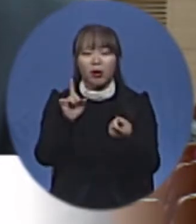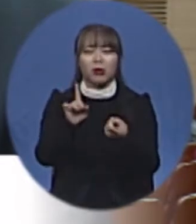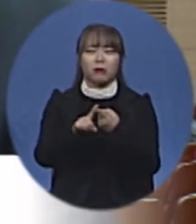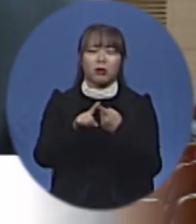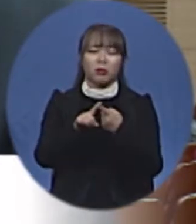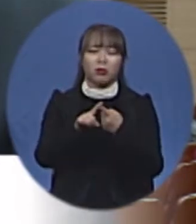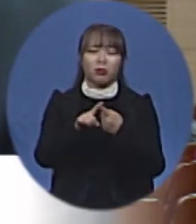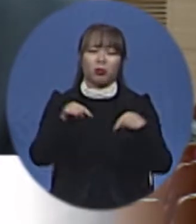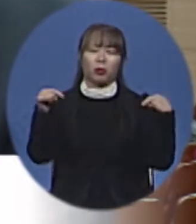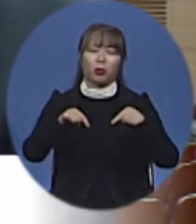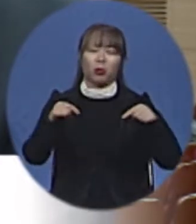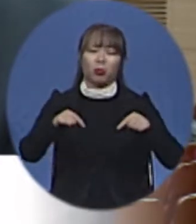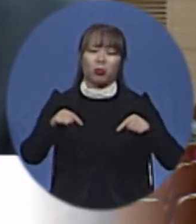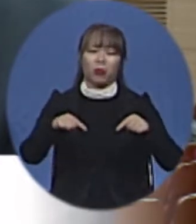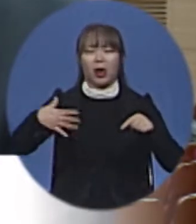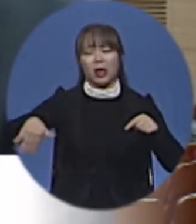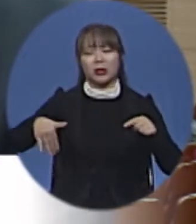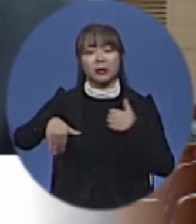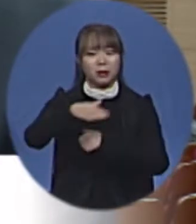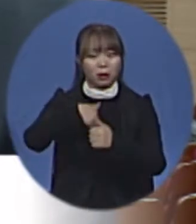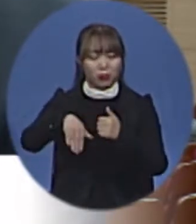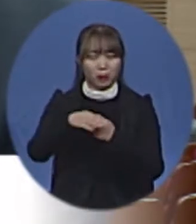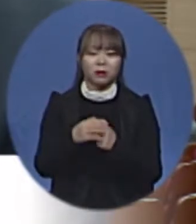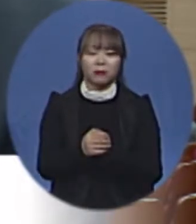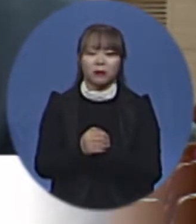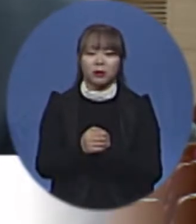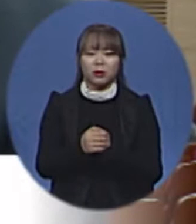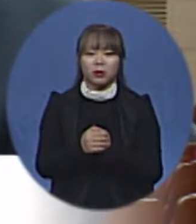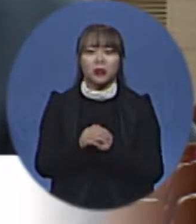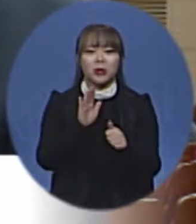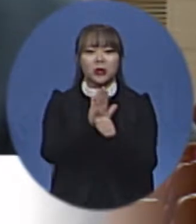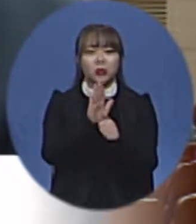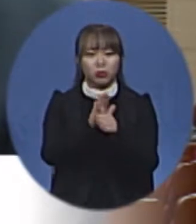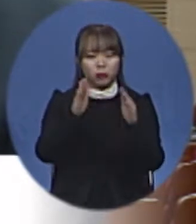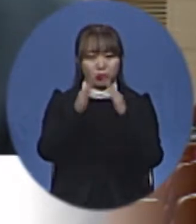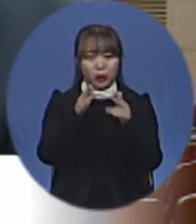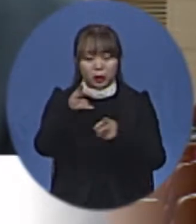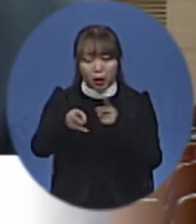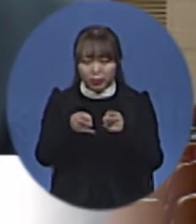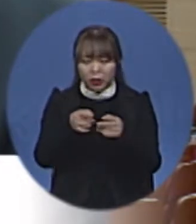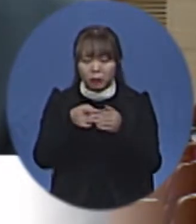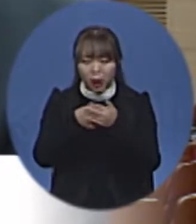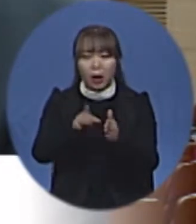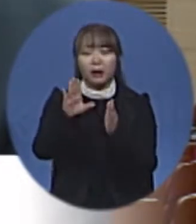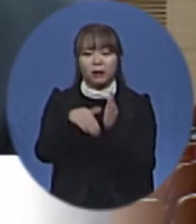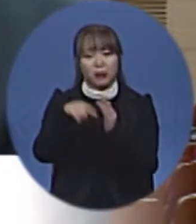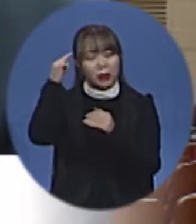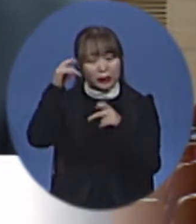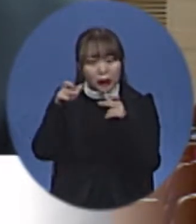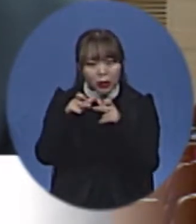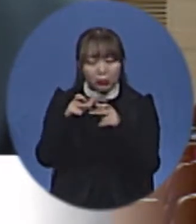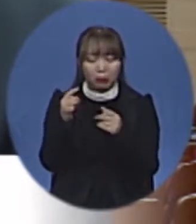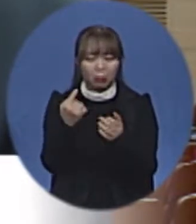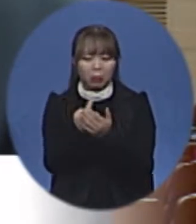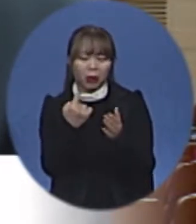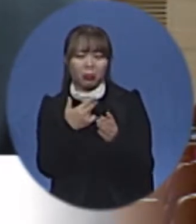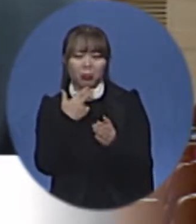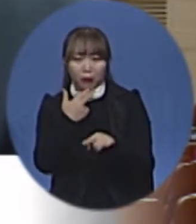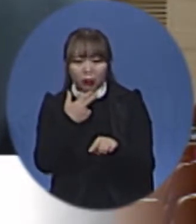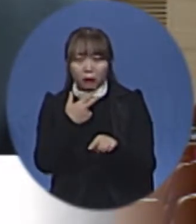것들이 논의가 되고 있지 않은 상황인데 지원주택 사업들이 진행이 될 때 정신장애인들이 소외되지 않고